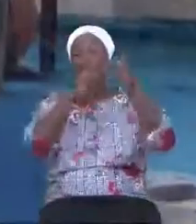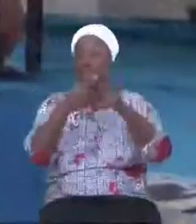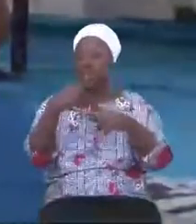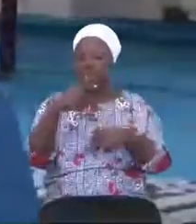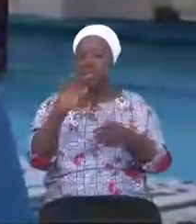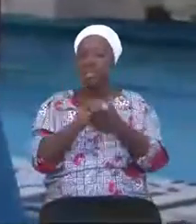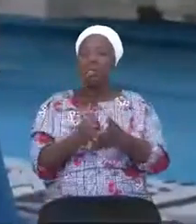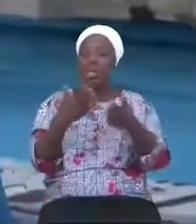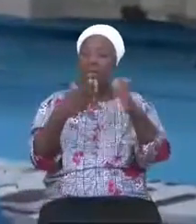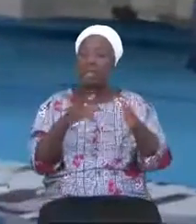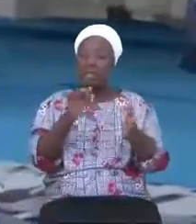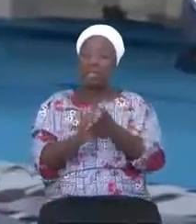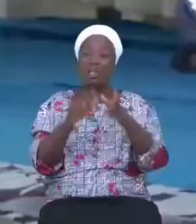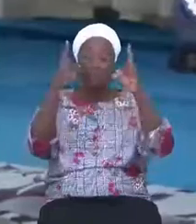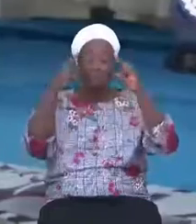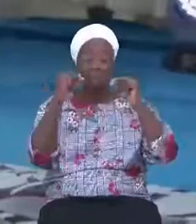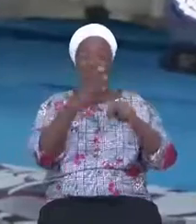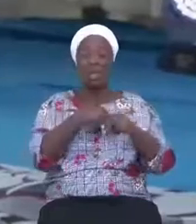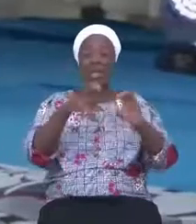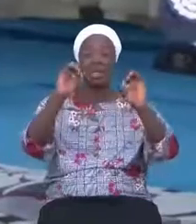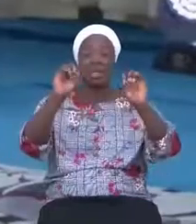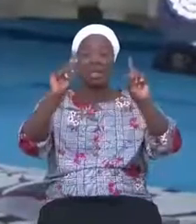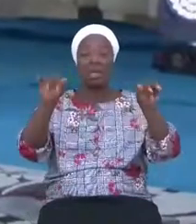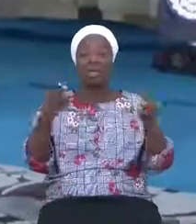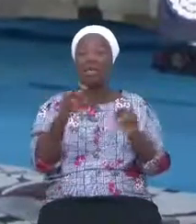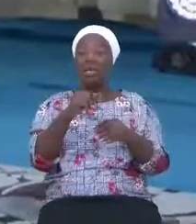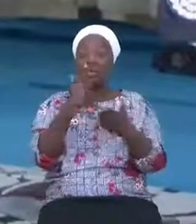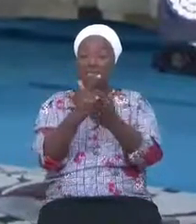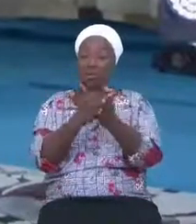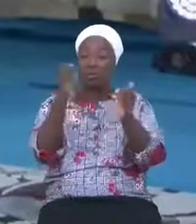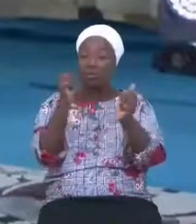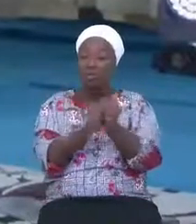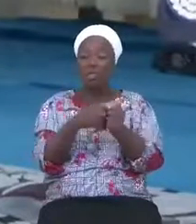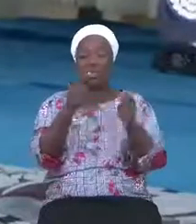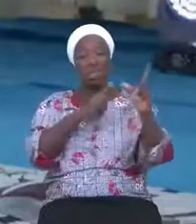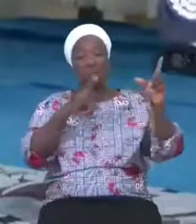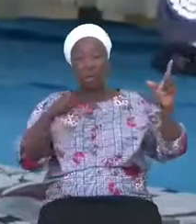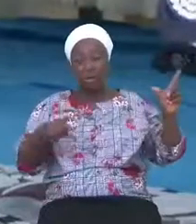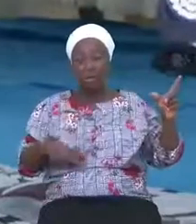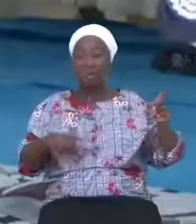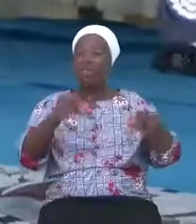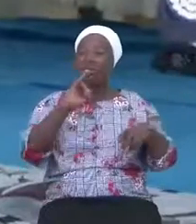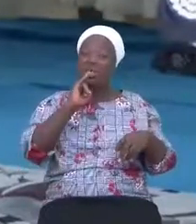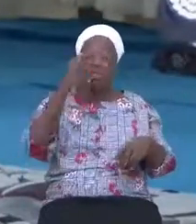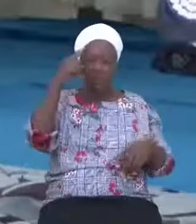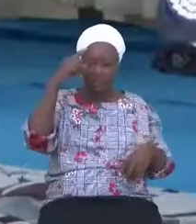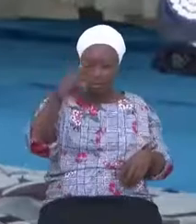mort, Moïse, pour laquelle Moïse et Élie ont discuté avec le Seigneur, c'est pour toi.